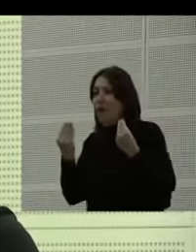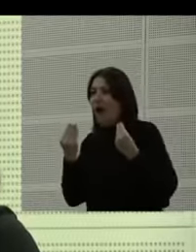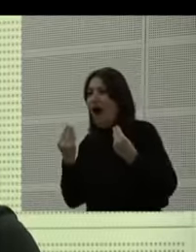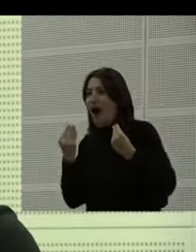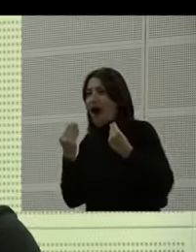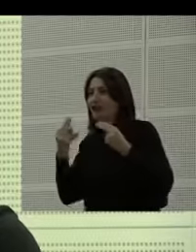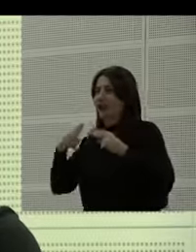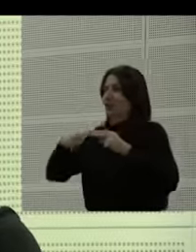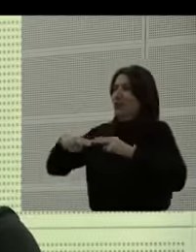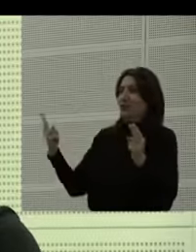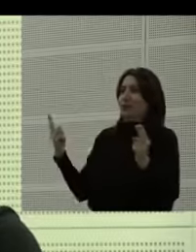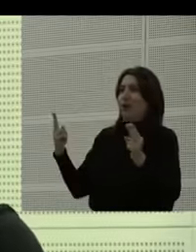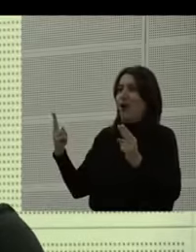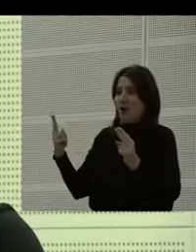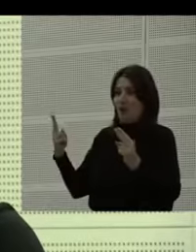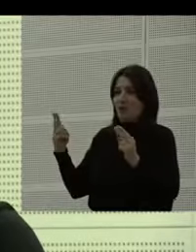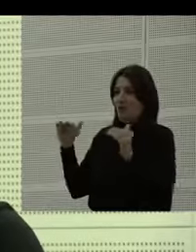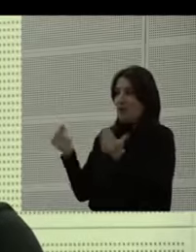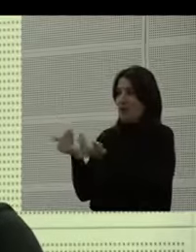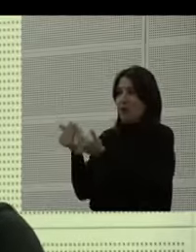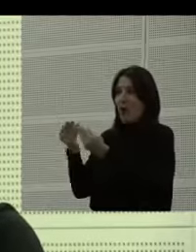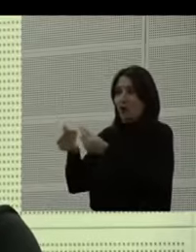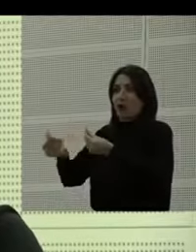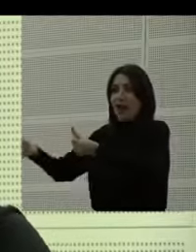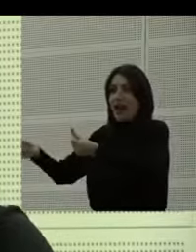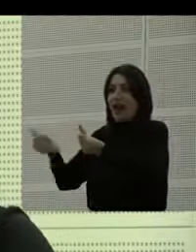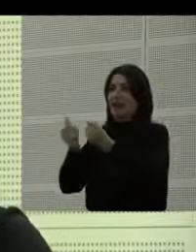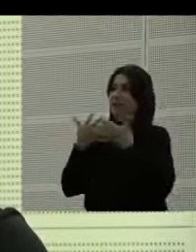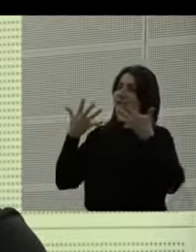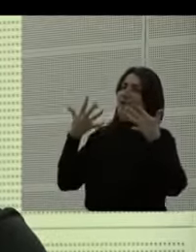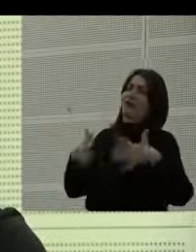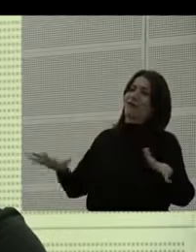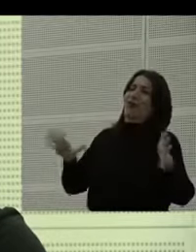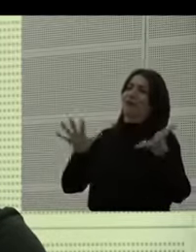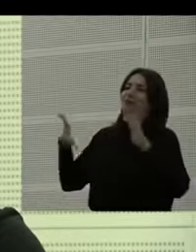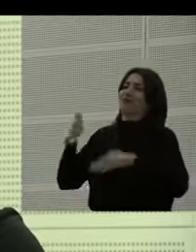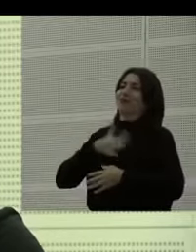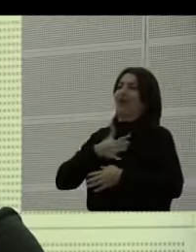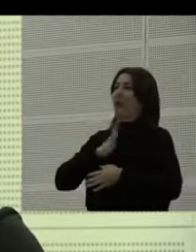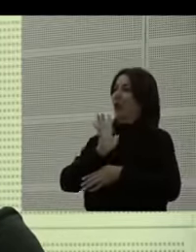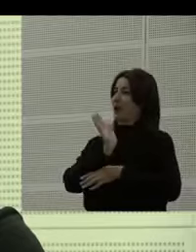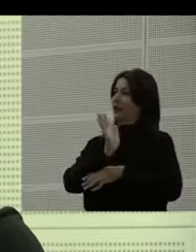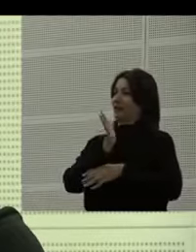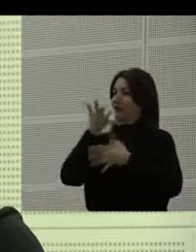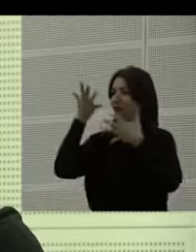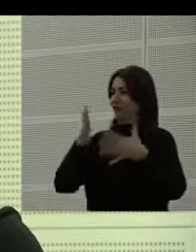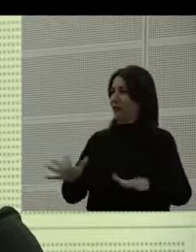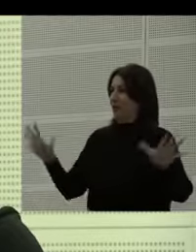di scoprire cosa c'è appunto. Finalmente compie 15 anni.